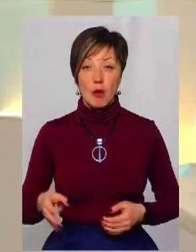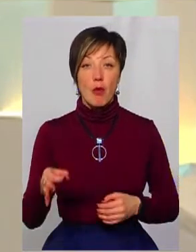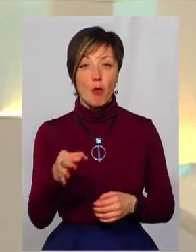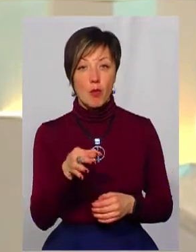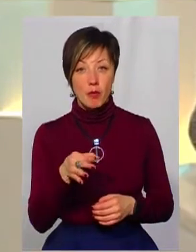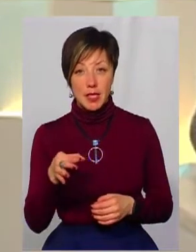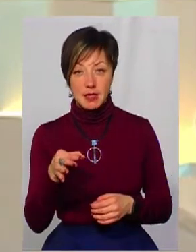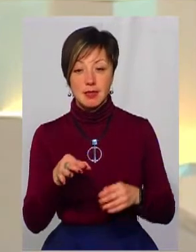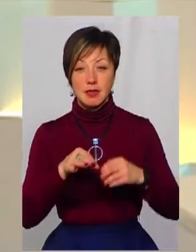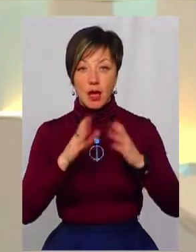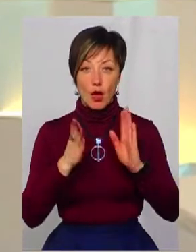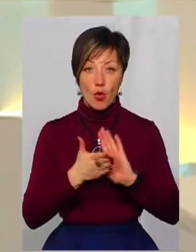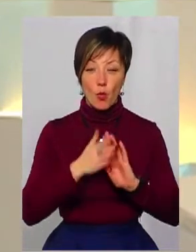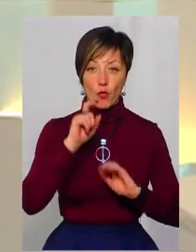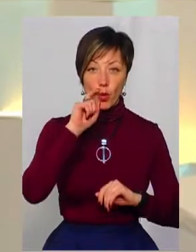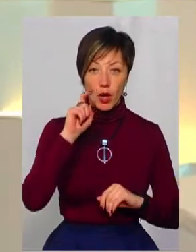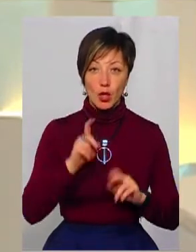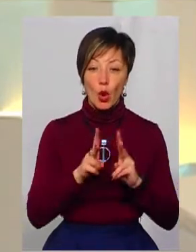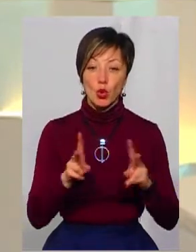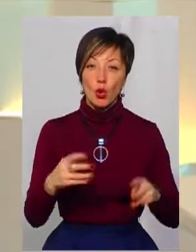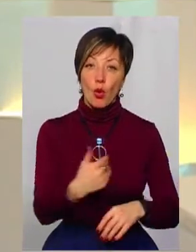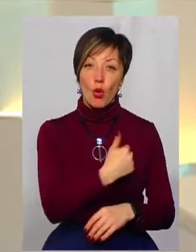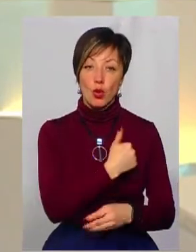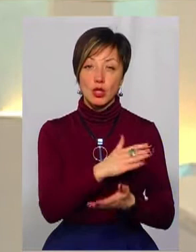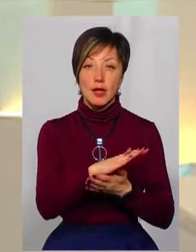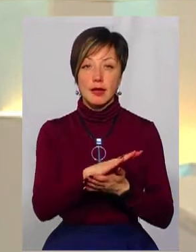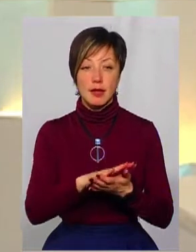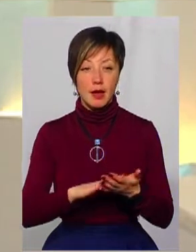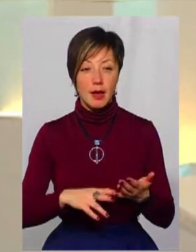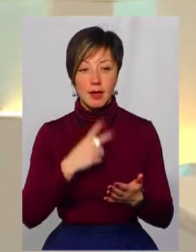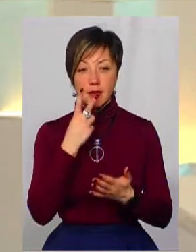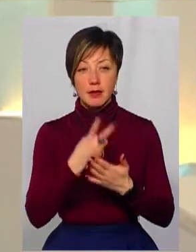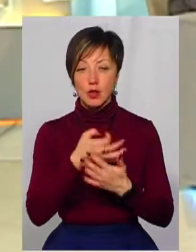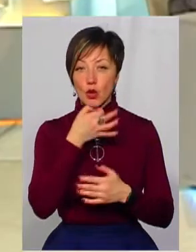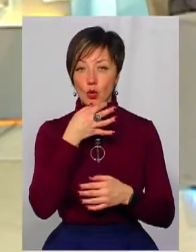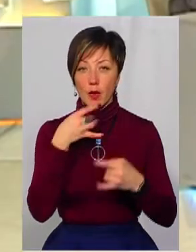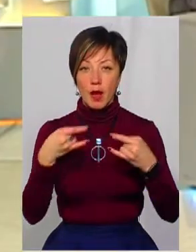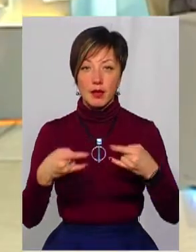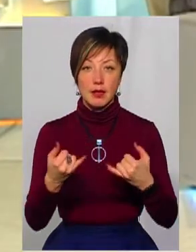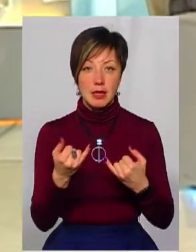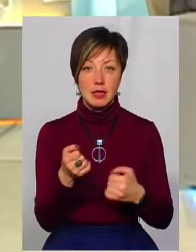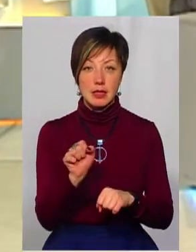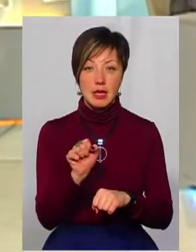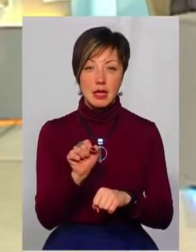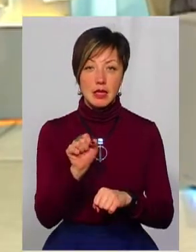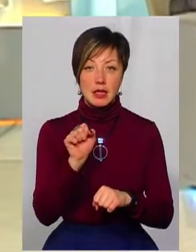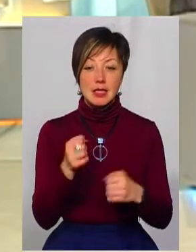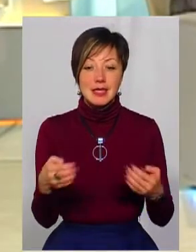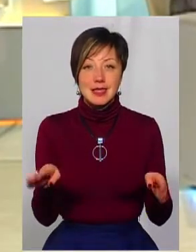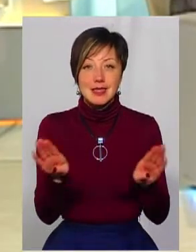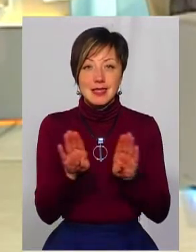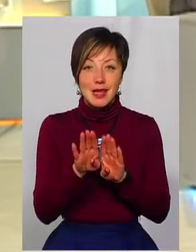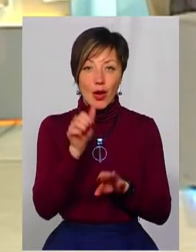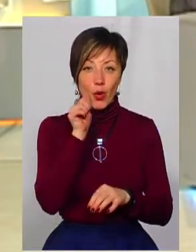Хмельниччини і загалом в Україні, напевно, хто хоче далі дивитися ті улюблені канали, які наразі заблоковані,